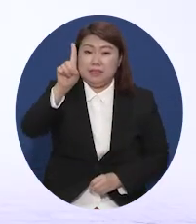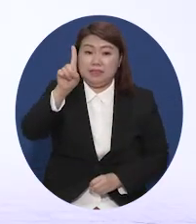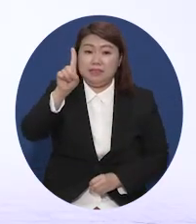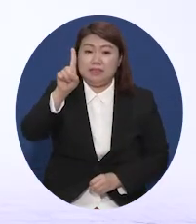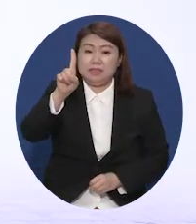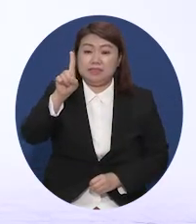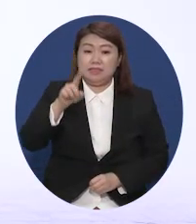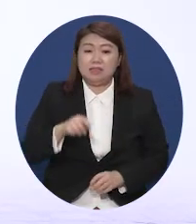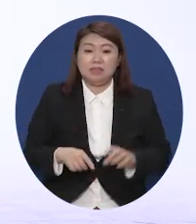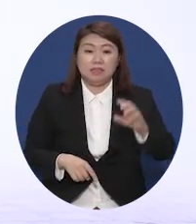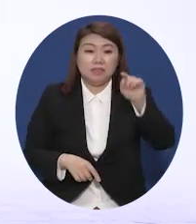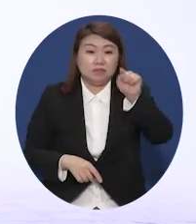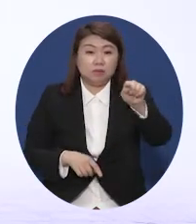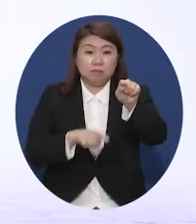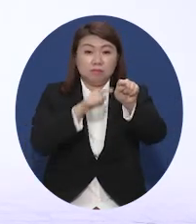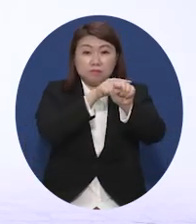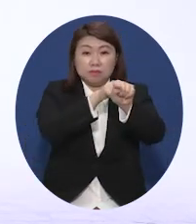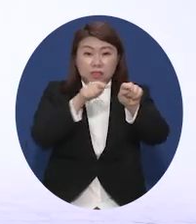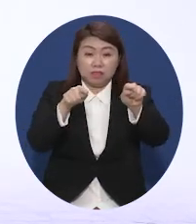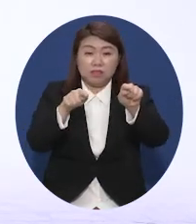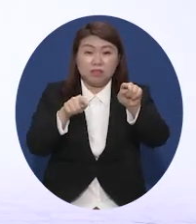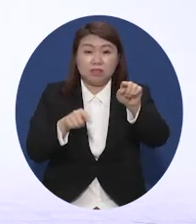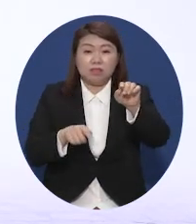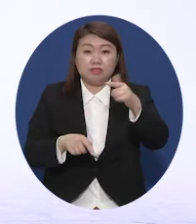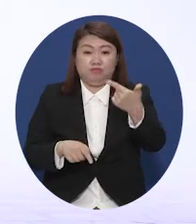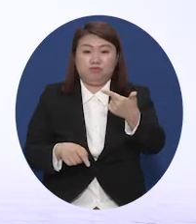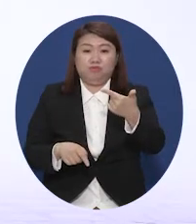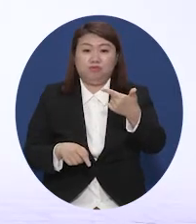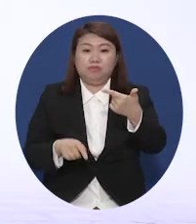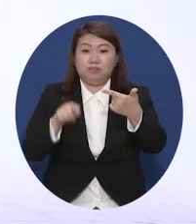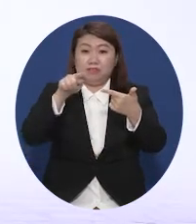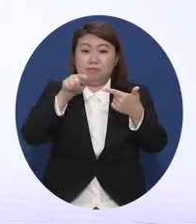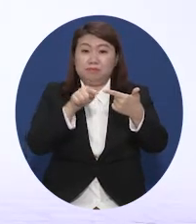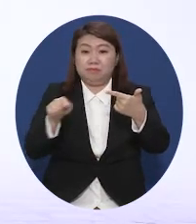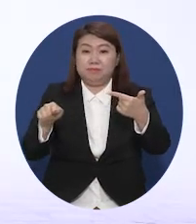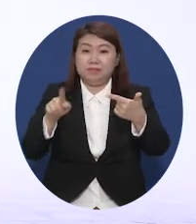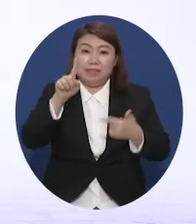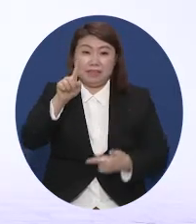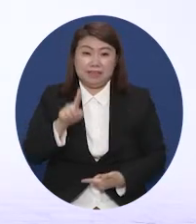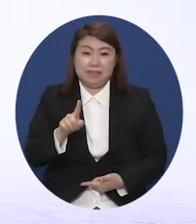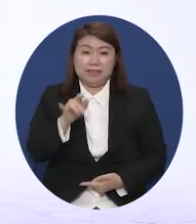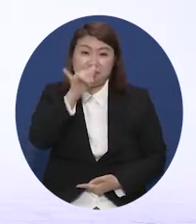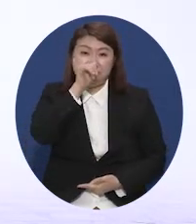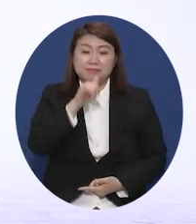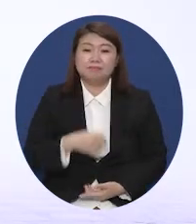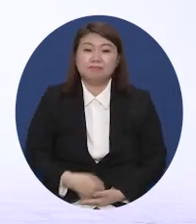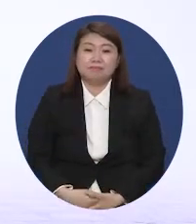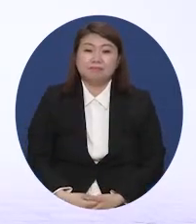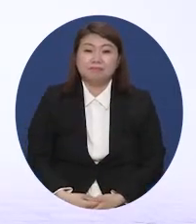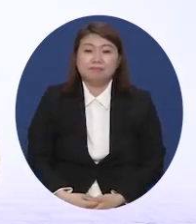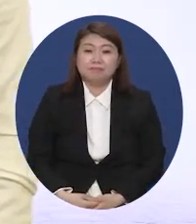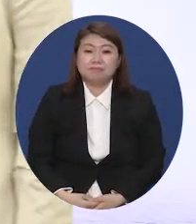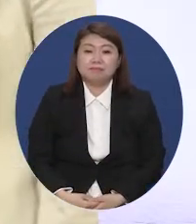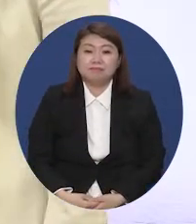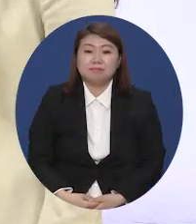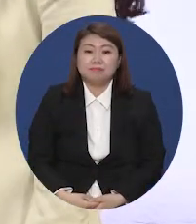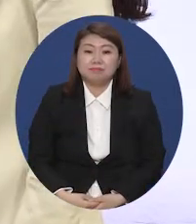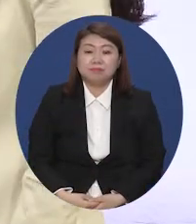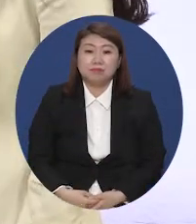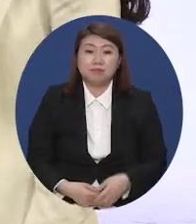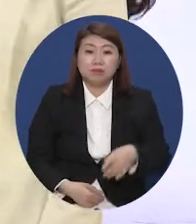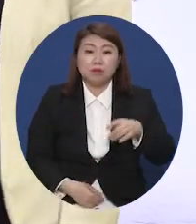1을 뜻합니다 그리고 선 하나가 5를 뜻합니다 6을 보시면 점과 선이 하나씩 있는 것을 볼 수 있어요